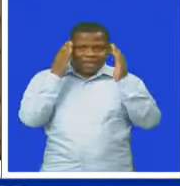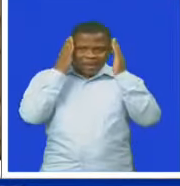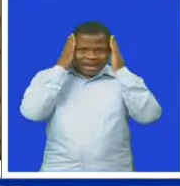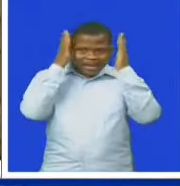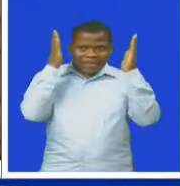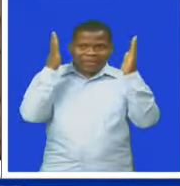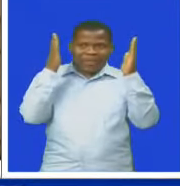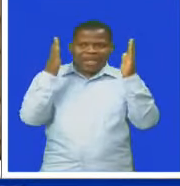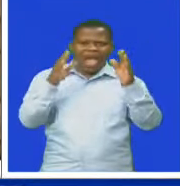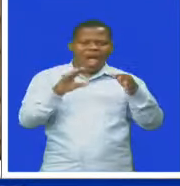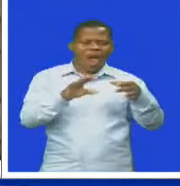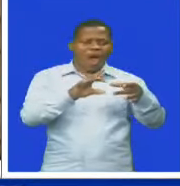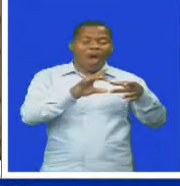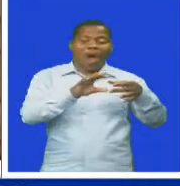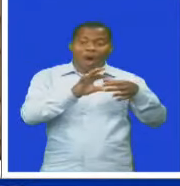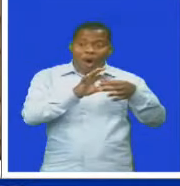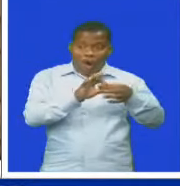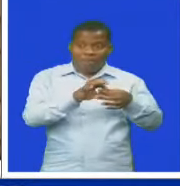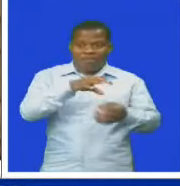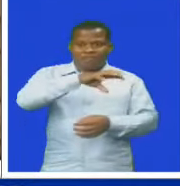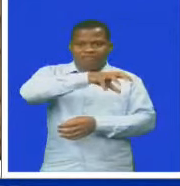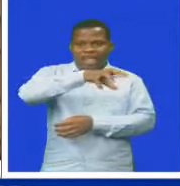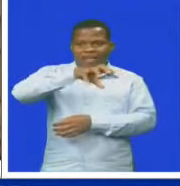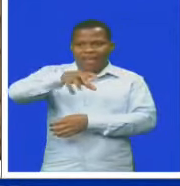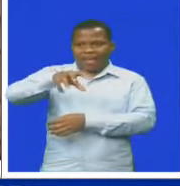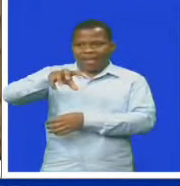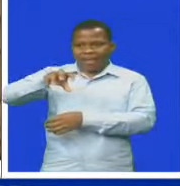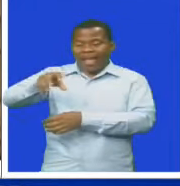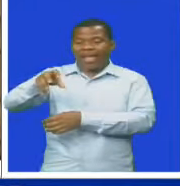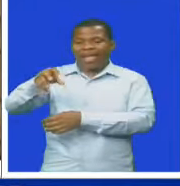letifuna kwati ukuthi now apply la gesi.